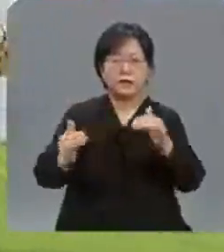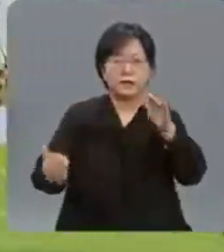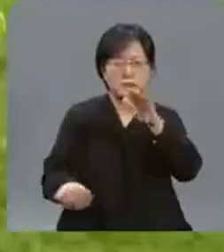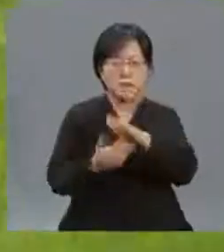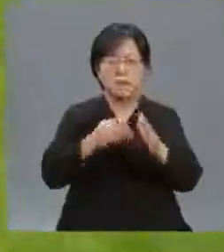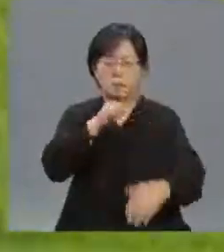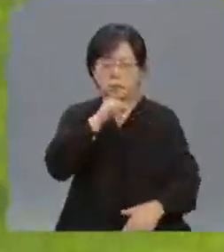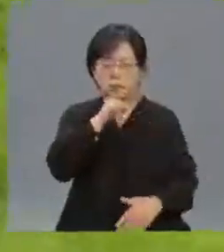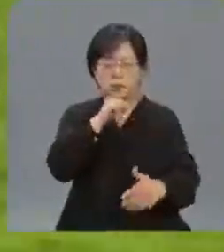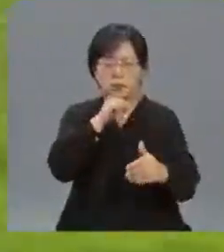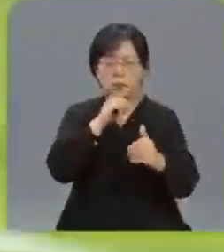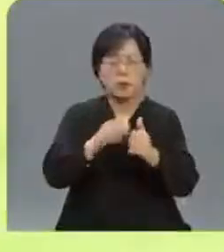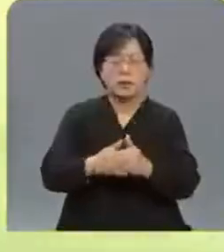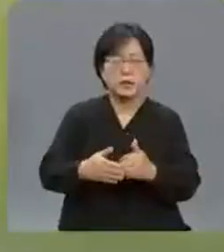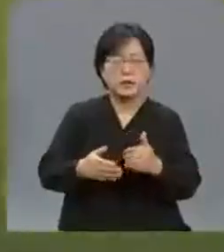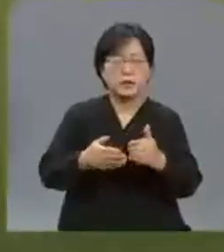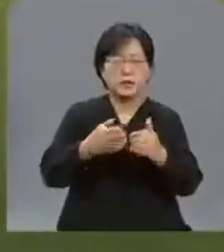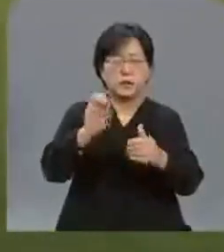성적에 도전하는 광주FC.